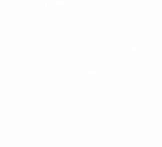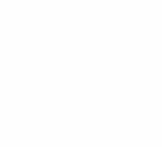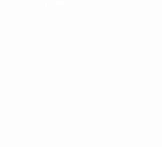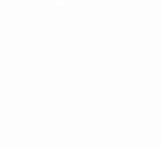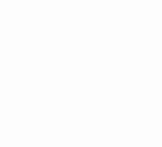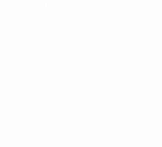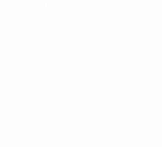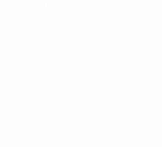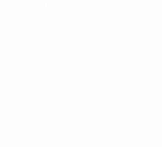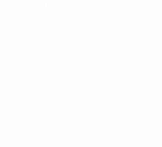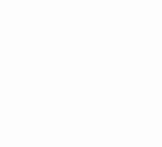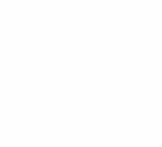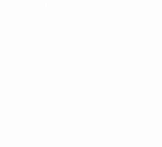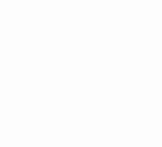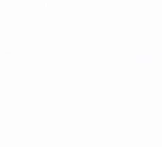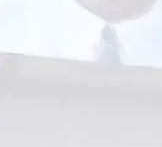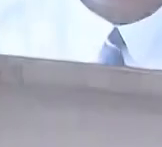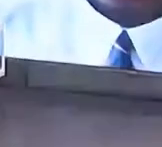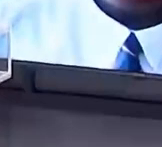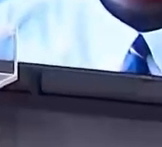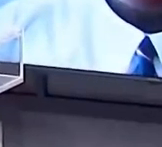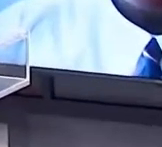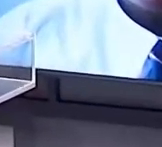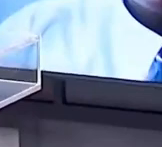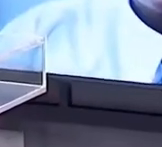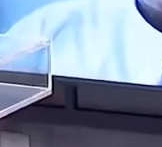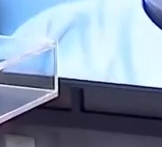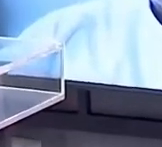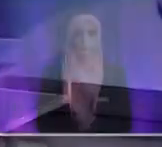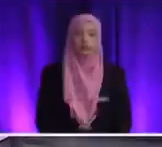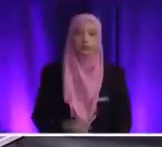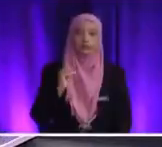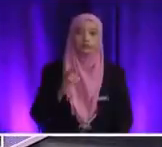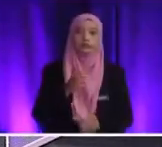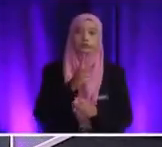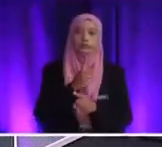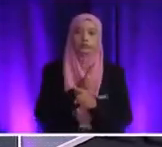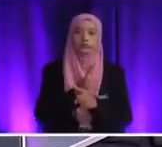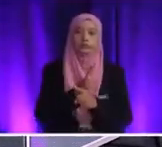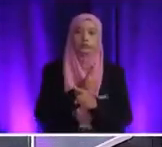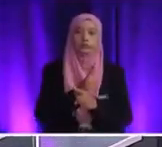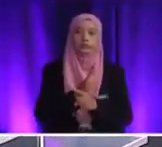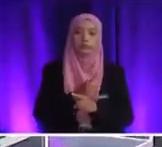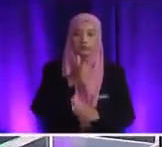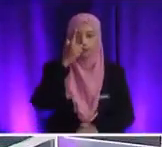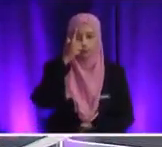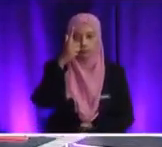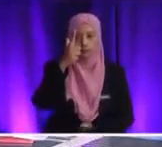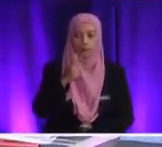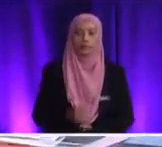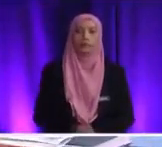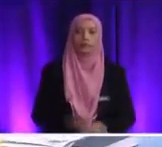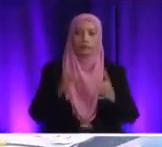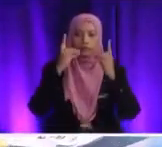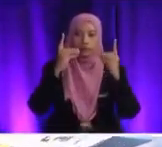bidik TV GPM ini memang benar Anda sedang jika ditilik GPM masih lagi Semoga abang